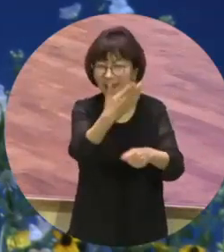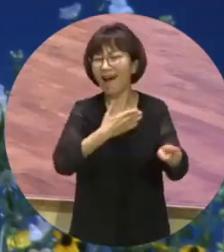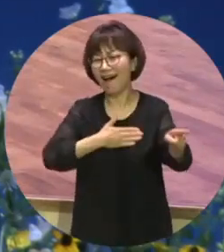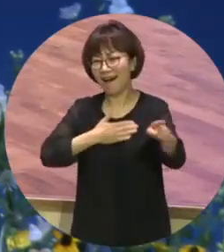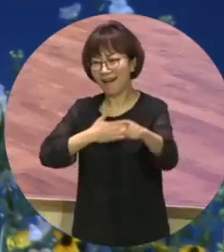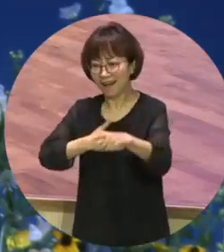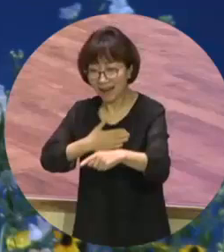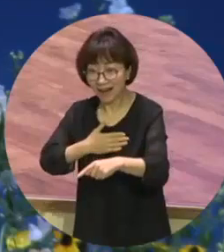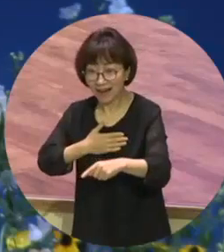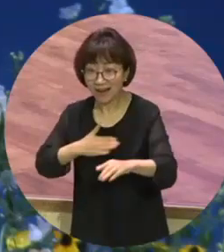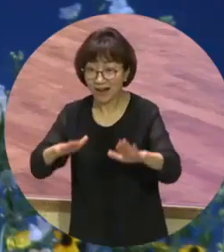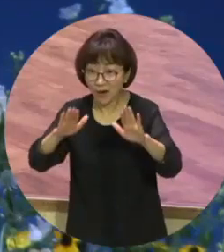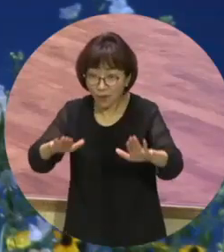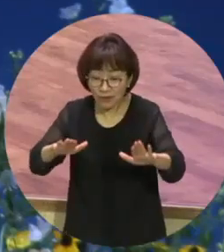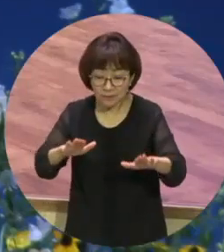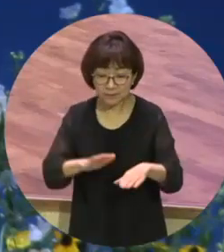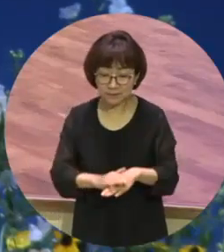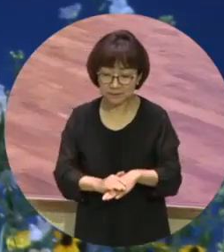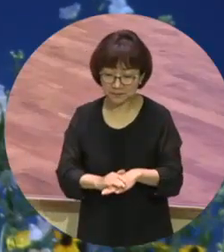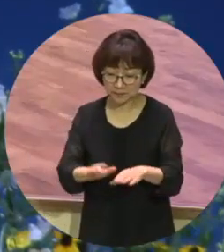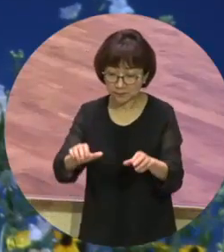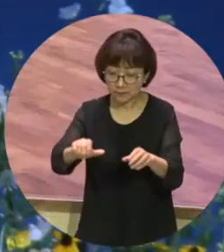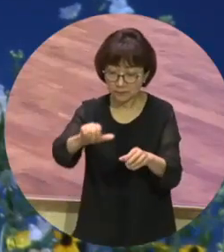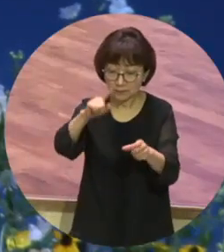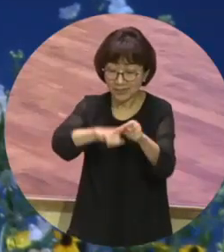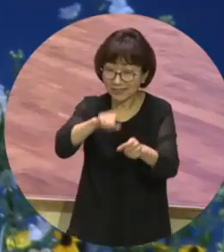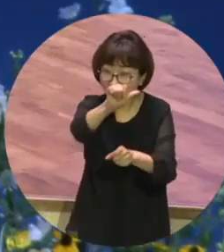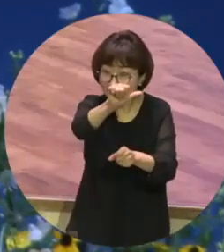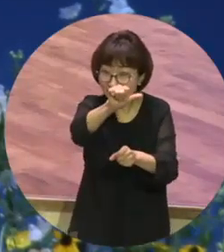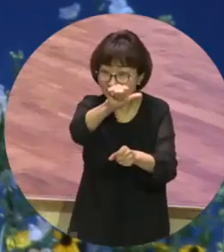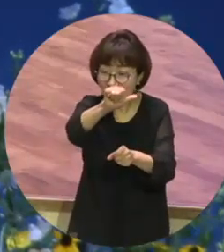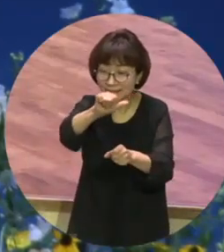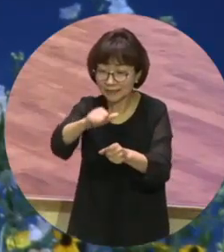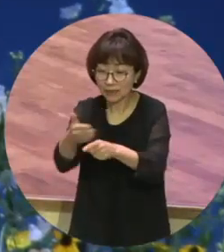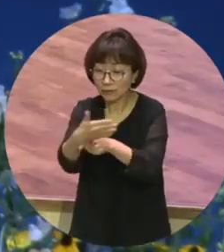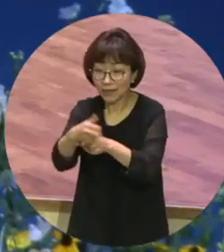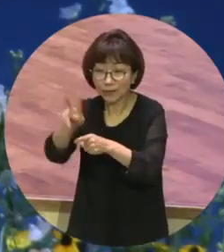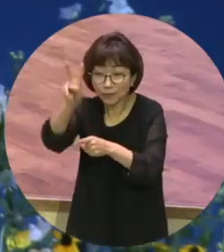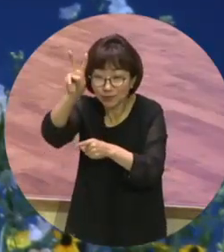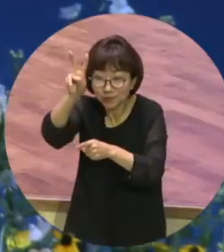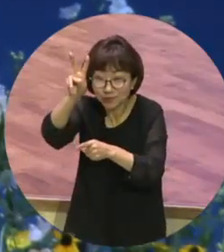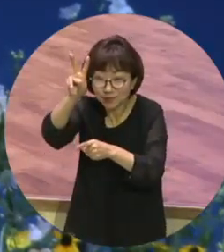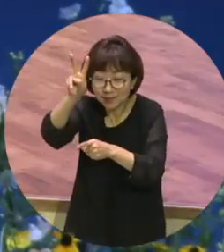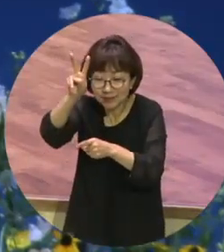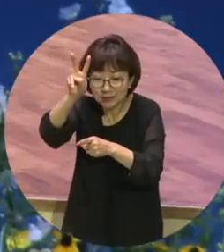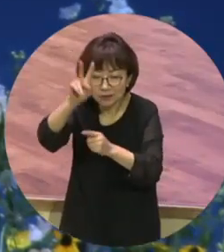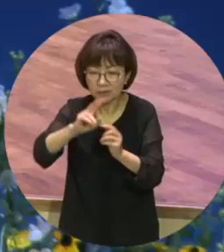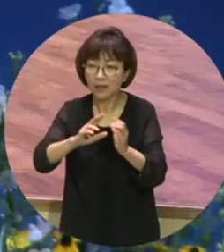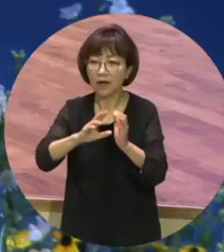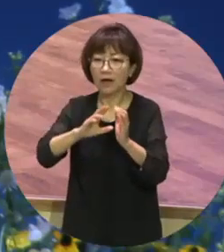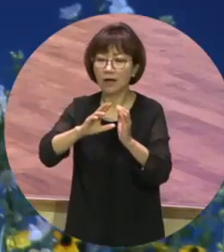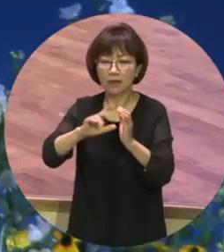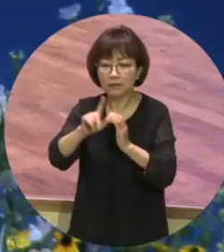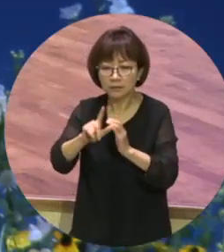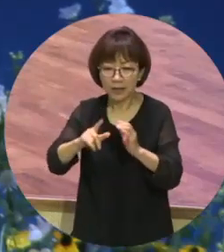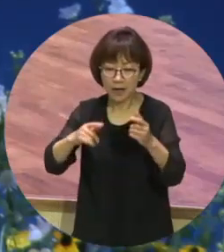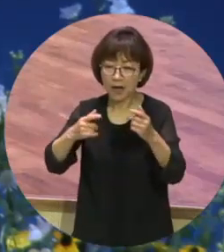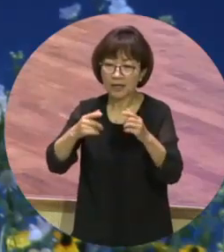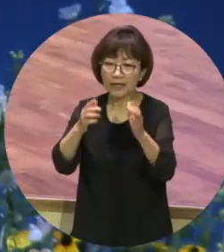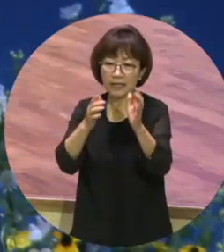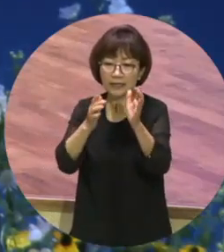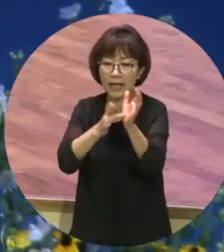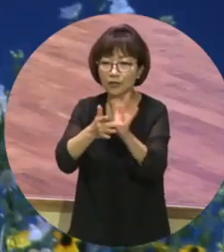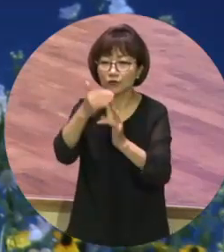이 오병이어의 기적 속에 예수님의 감사를 통해 일어났다는 사실을